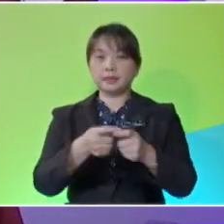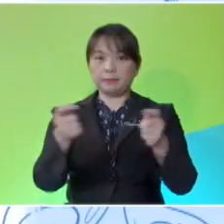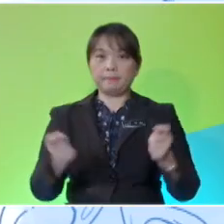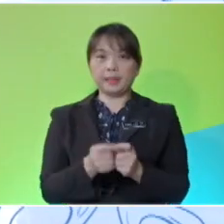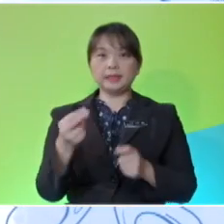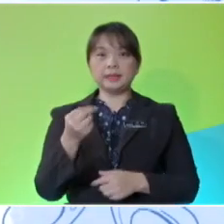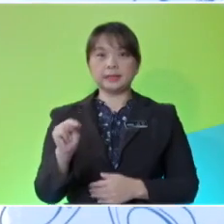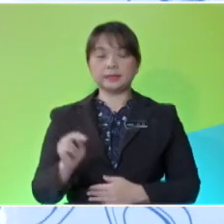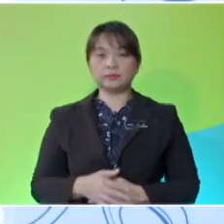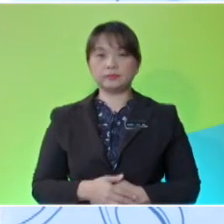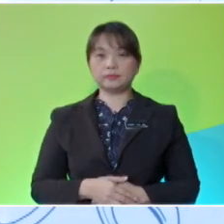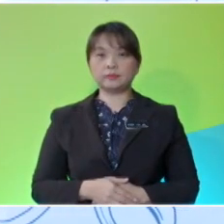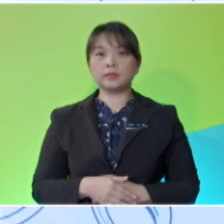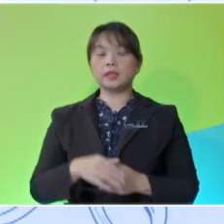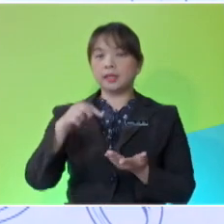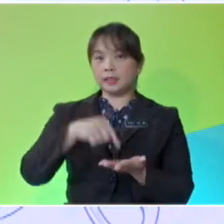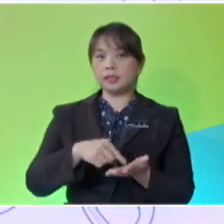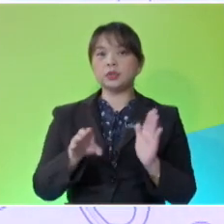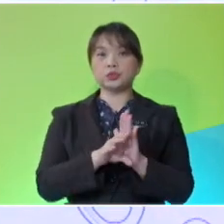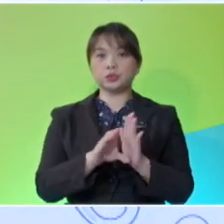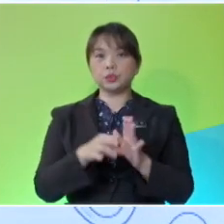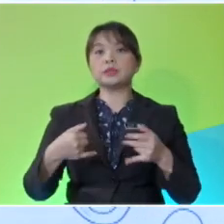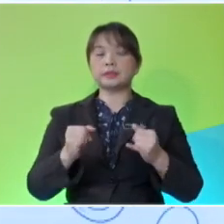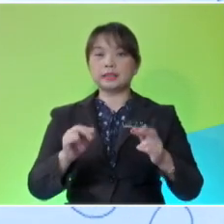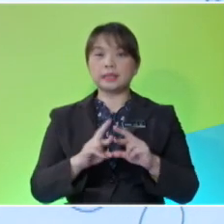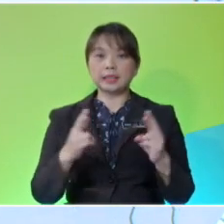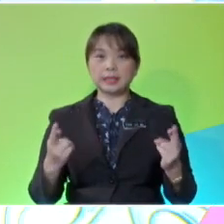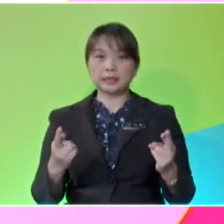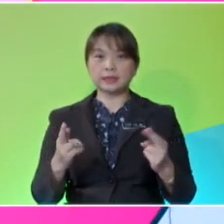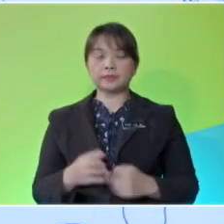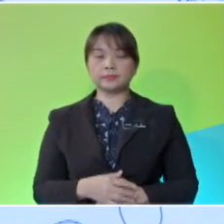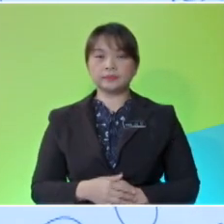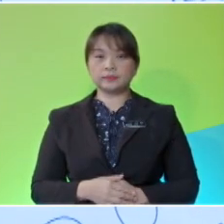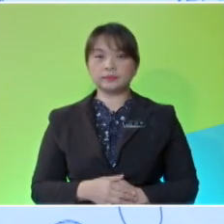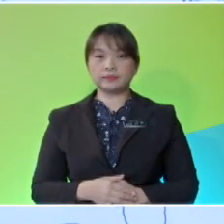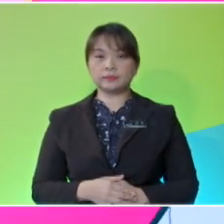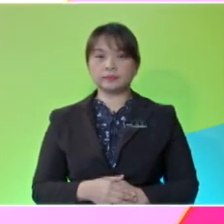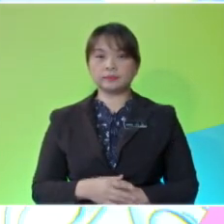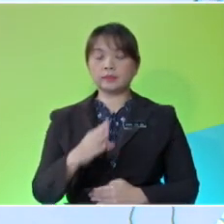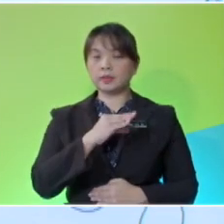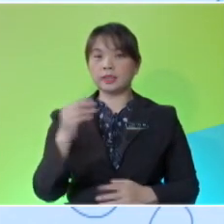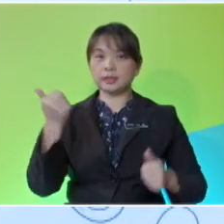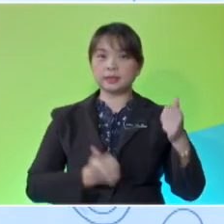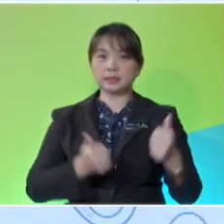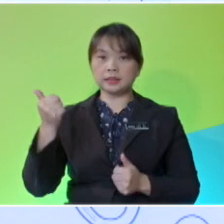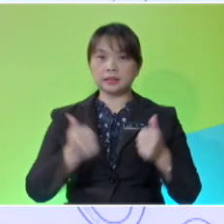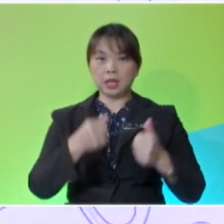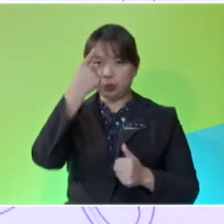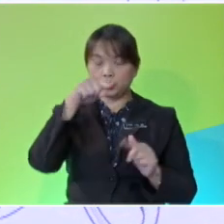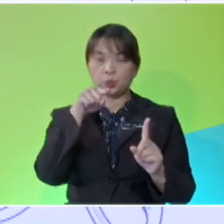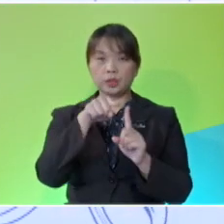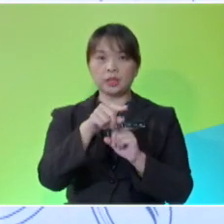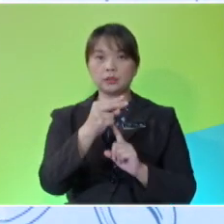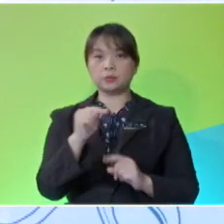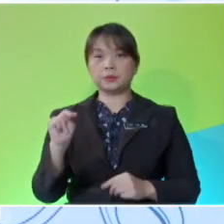bertempetan ini contoh kawasan jaringan pengangkutan dan infrastruktur terdapat jalan raya dan juga kendaraan untuk laluanlah Oke